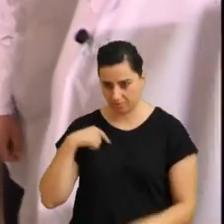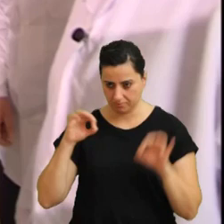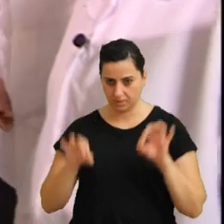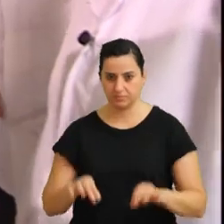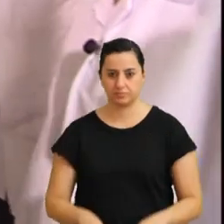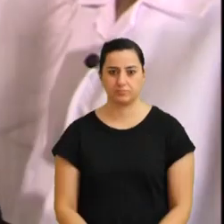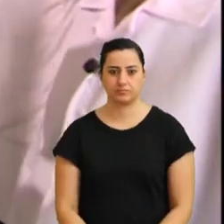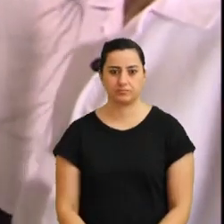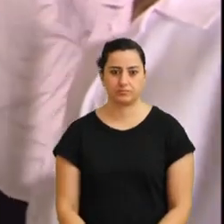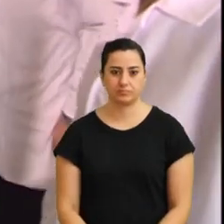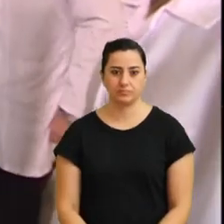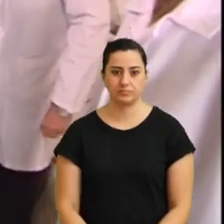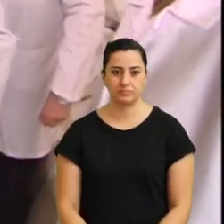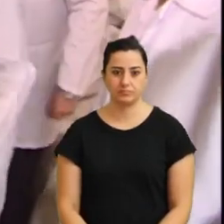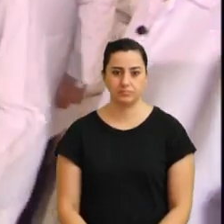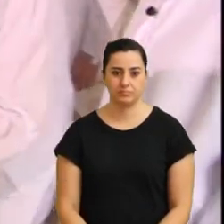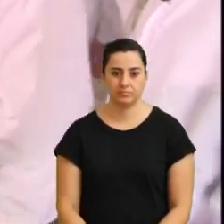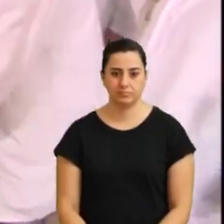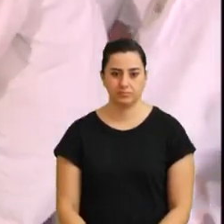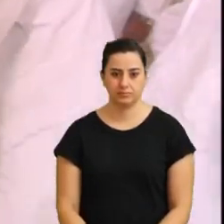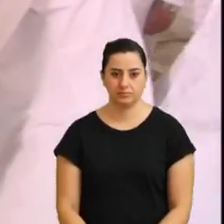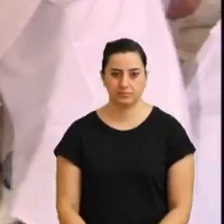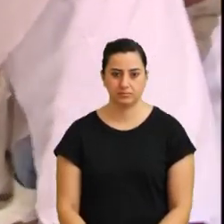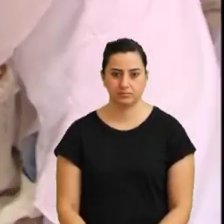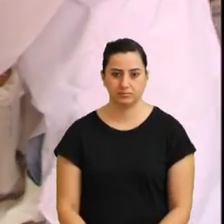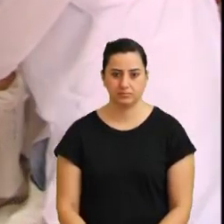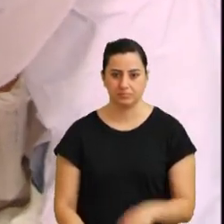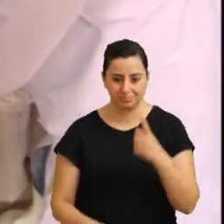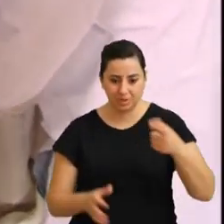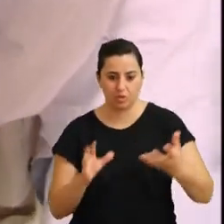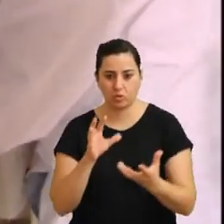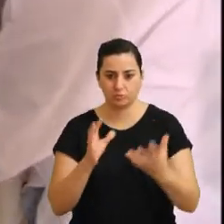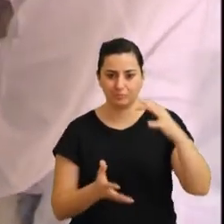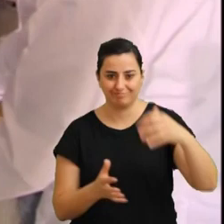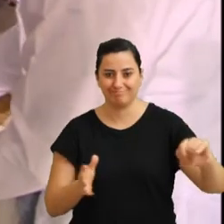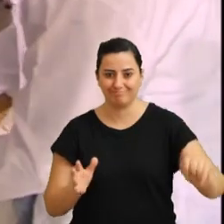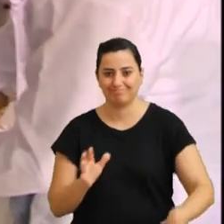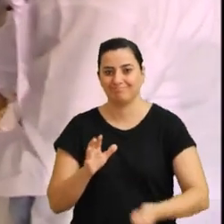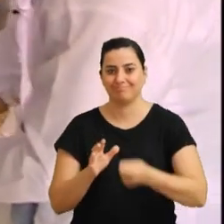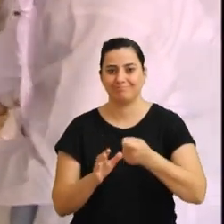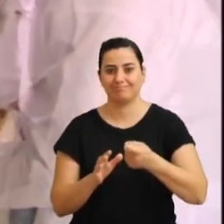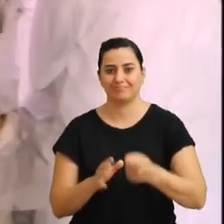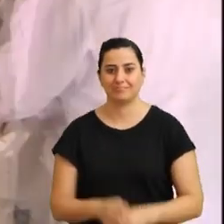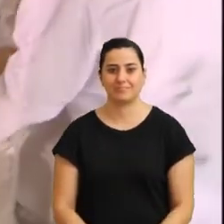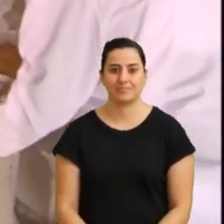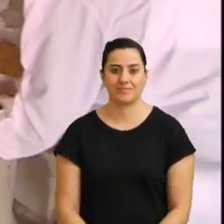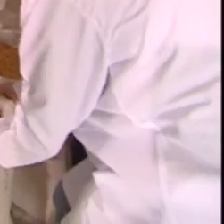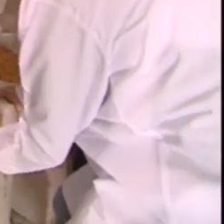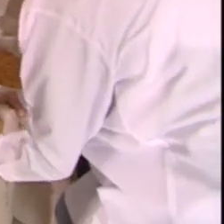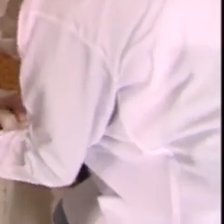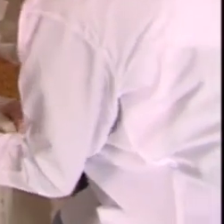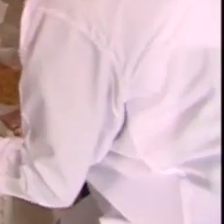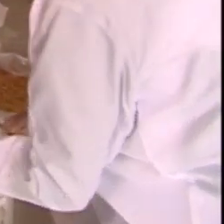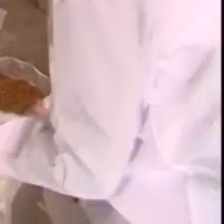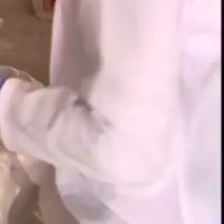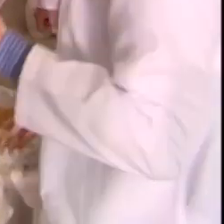Tabii başlıyorsunuz. Şöyle geçeyim. Evet. Sabri tabii. Ustam. Bundan bir ölçü alıyorum. Buradan alıyorum.